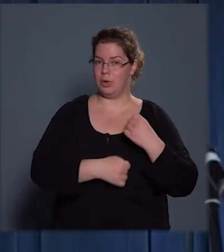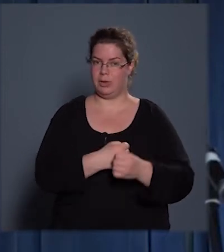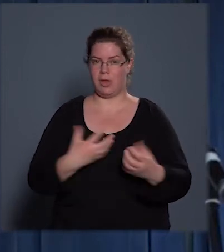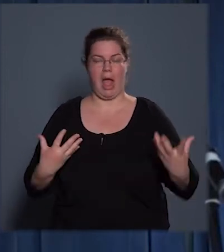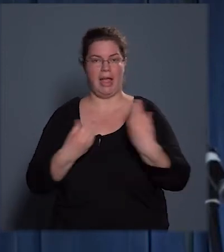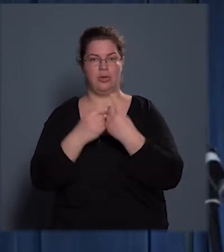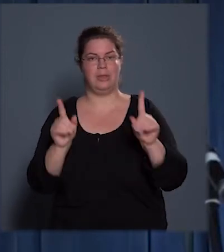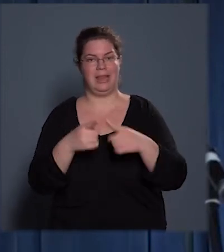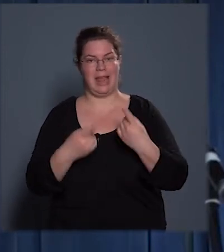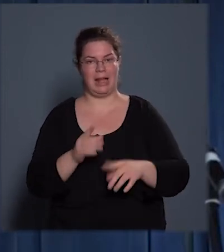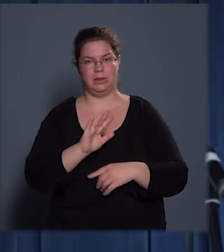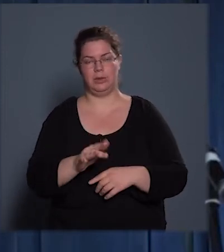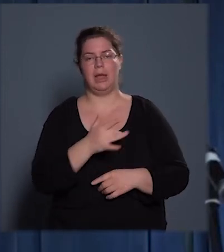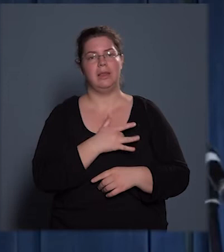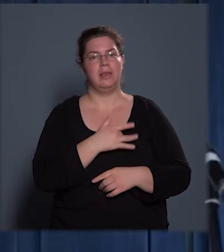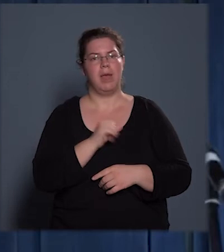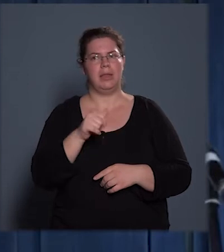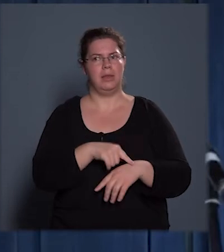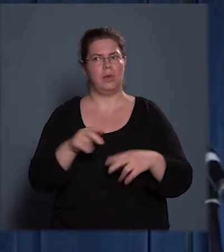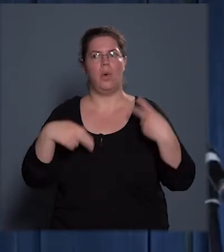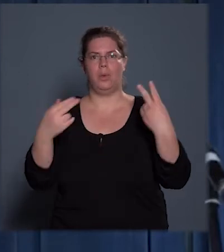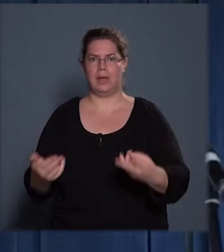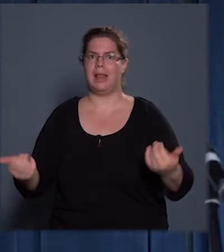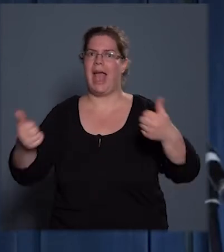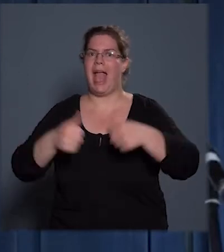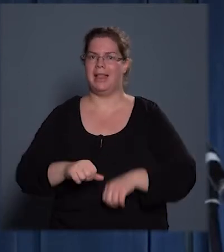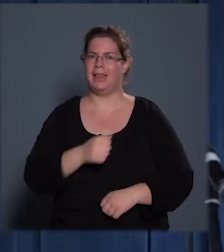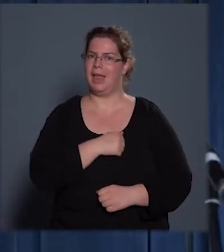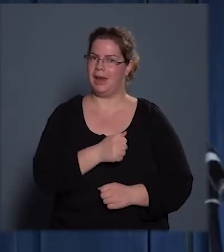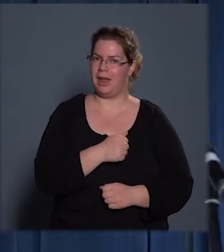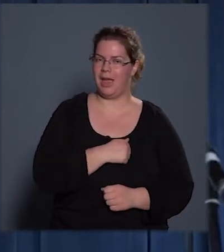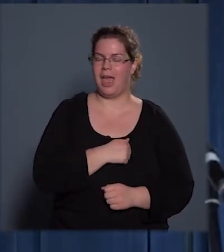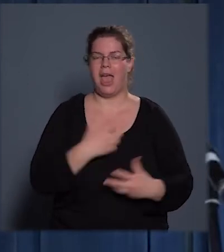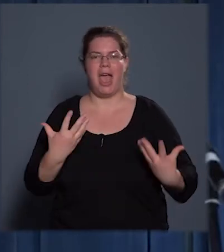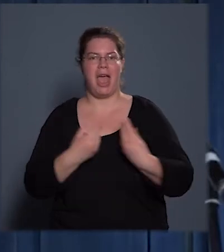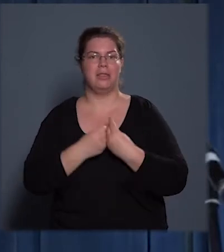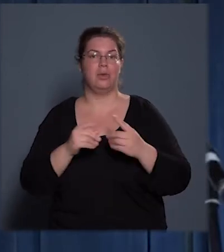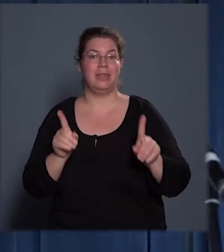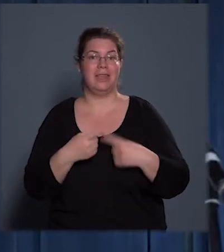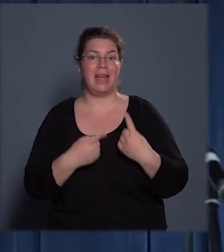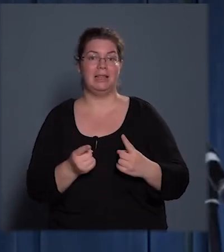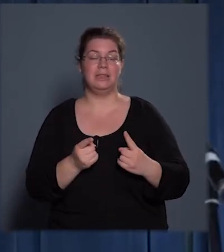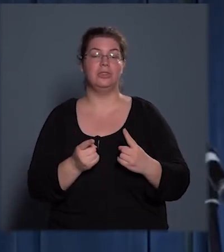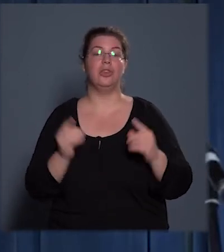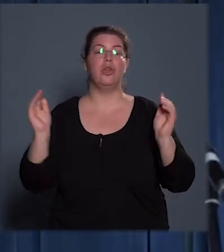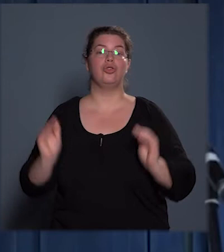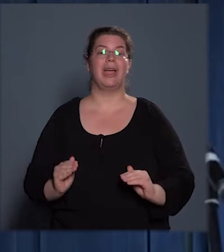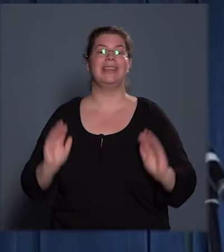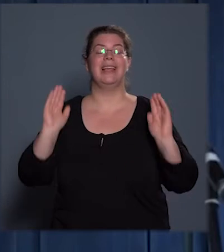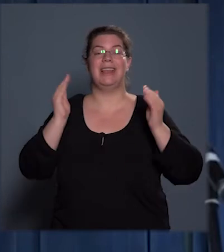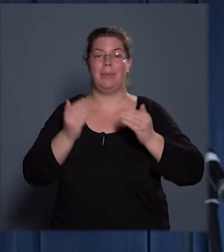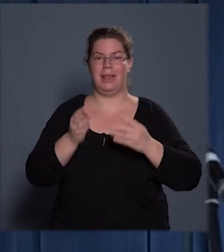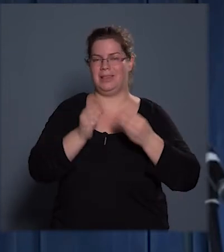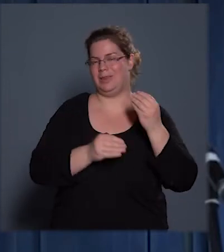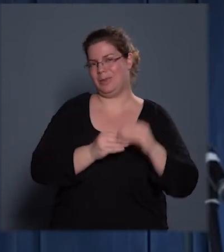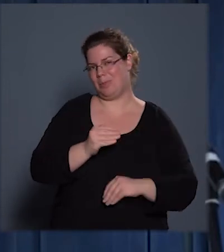együtt éneklőknek a szíve egy idő után egyszerre vert. Az együtt éneklés csökkenti a depressziót, mert